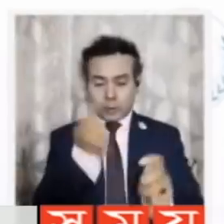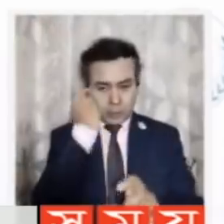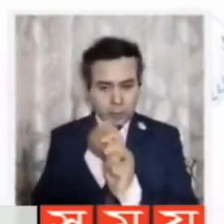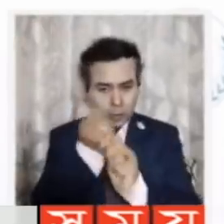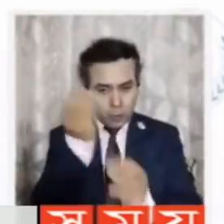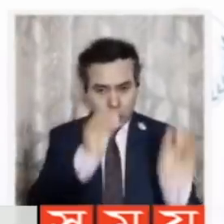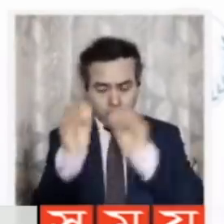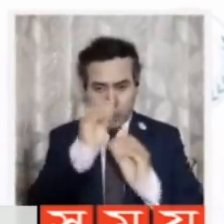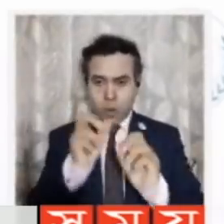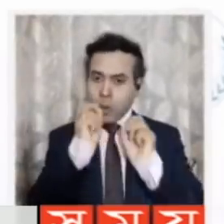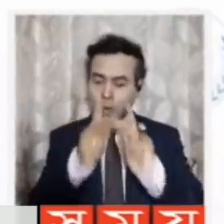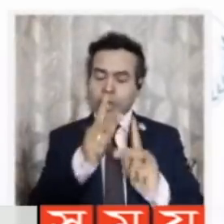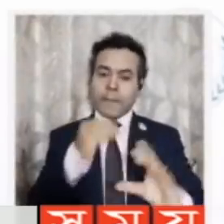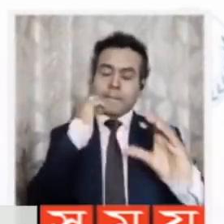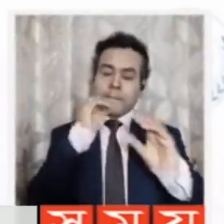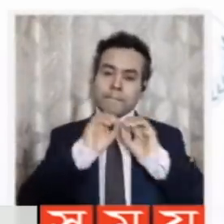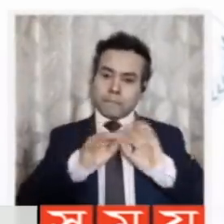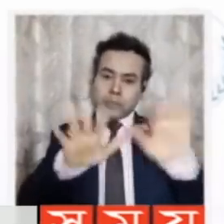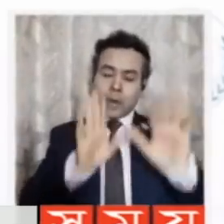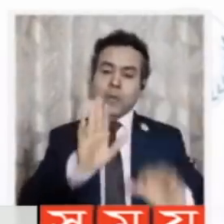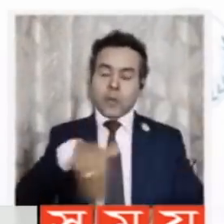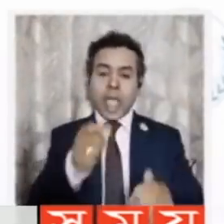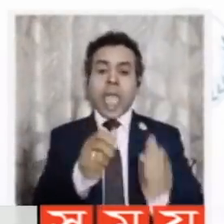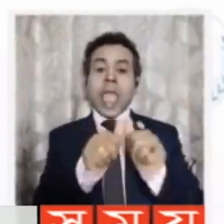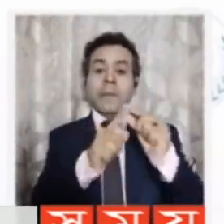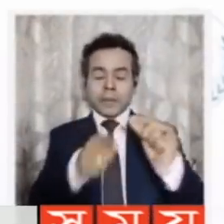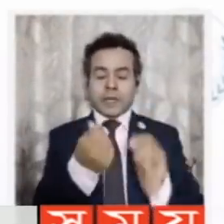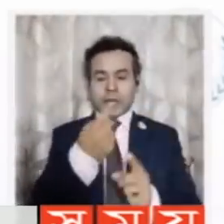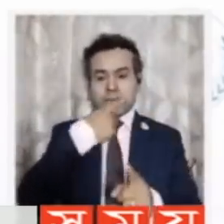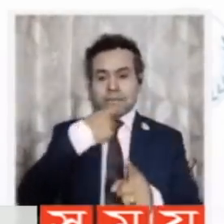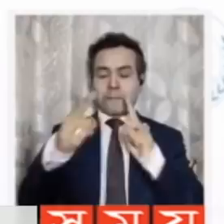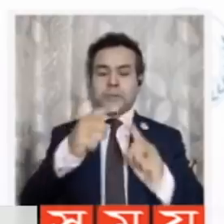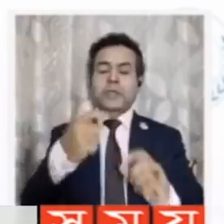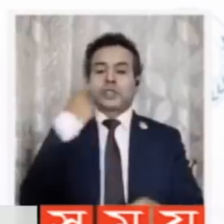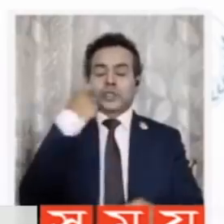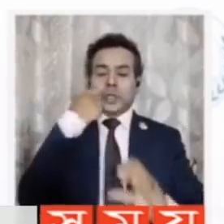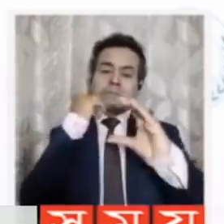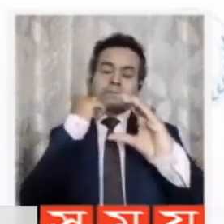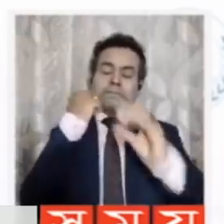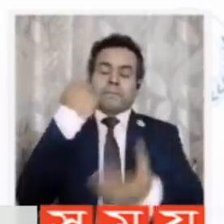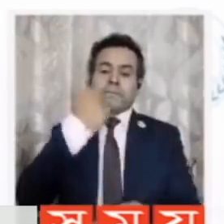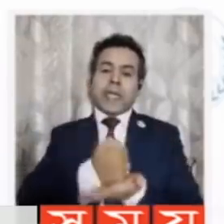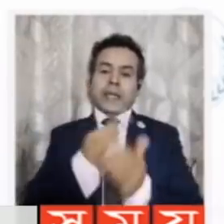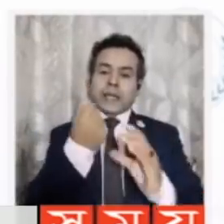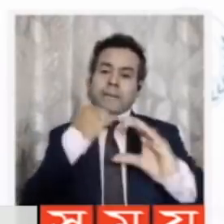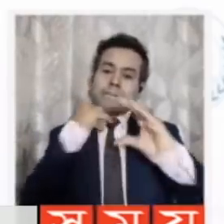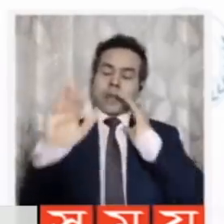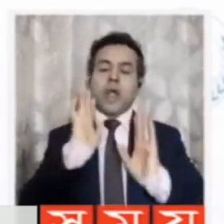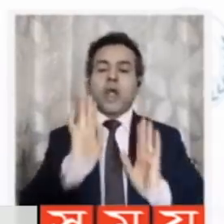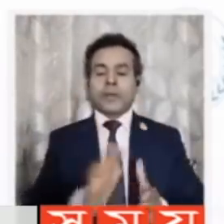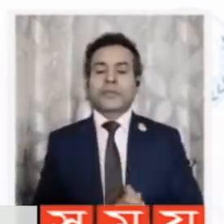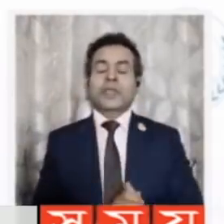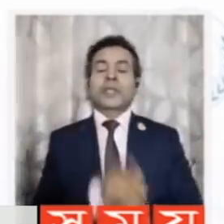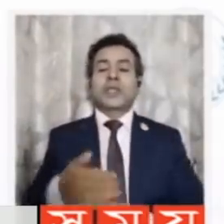কোষাগারের মধ্যে সরকারি কোষাগারে জমা হবে। তবে যেগুলো যারা বেসরকারি হাসপাতাল দরিদ্র রোগীদের